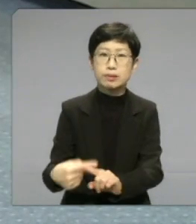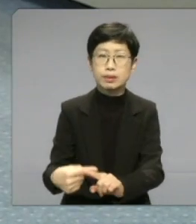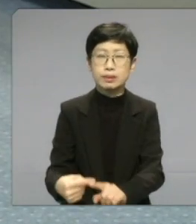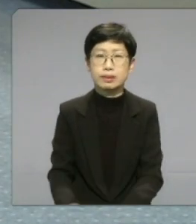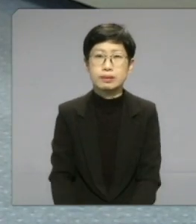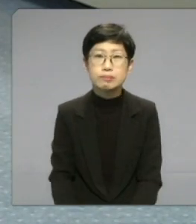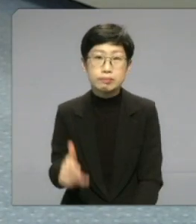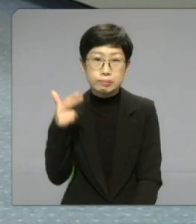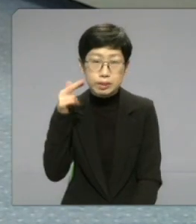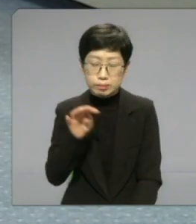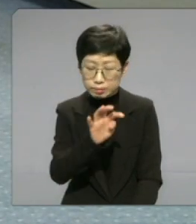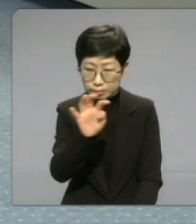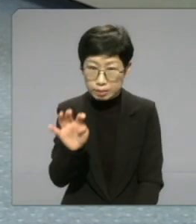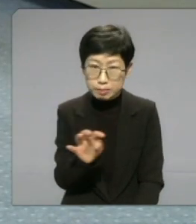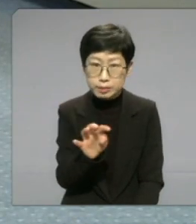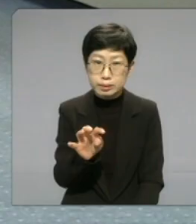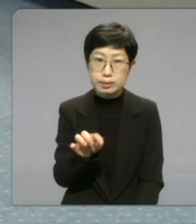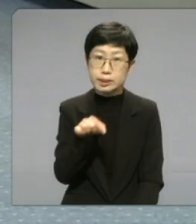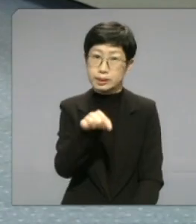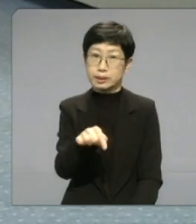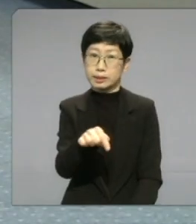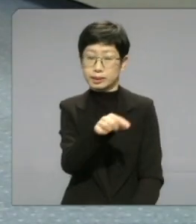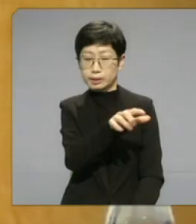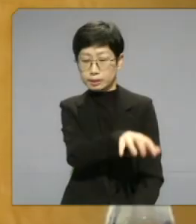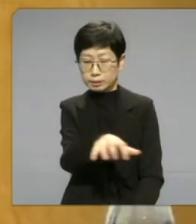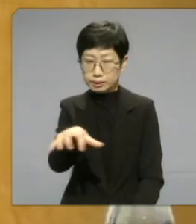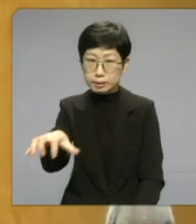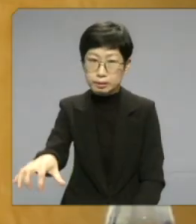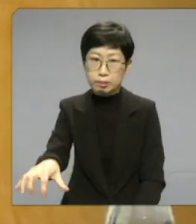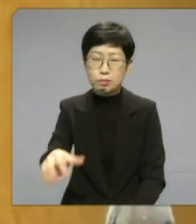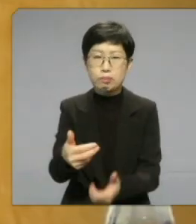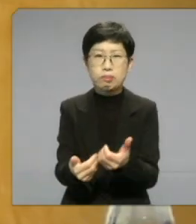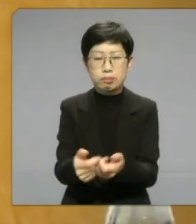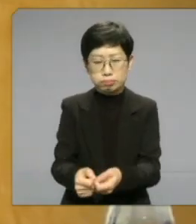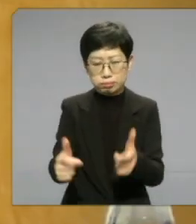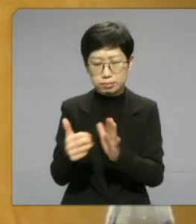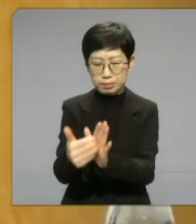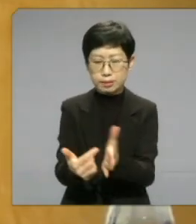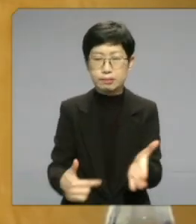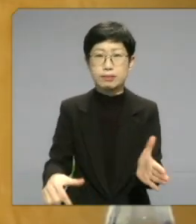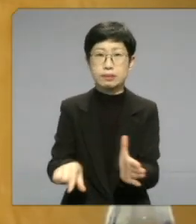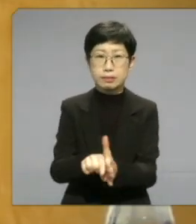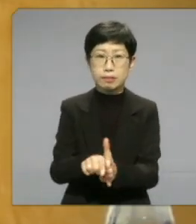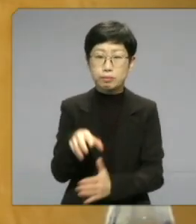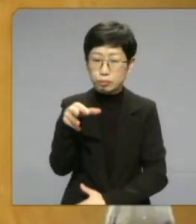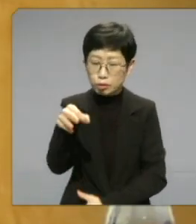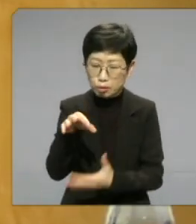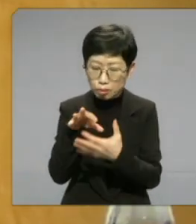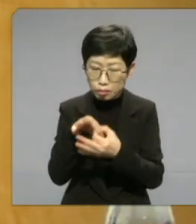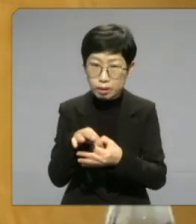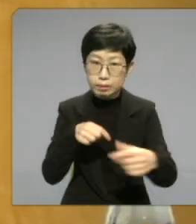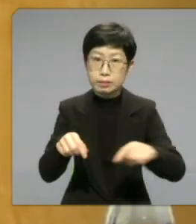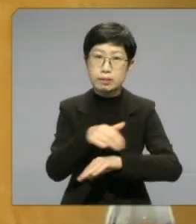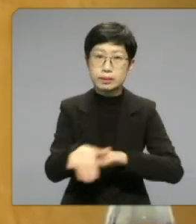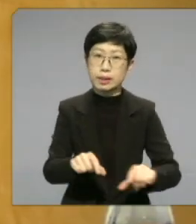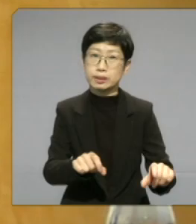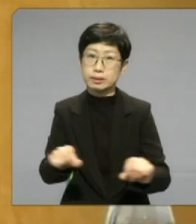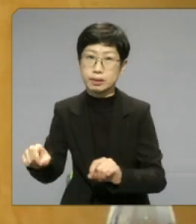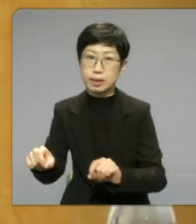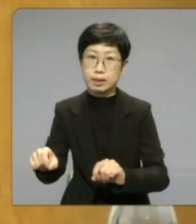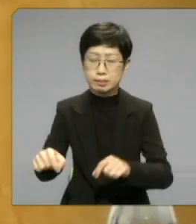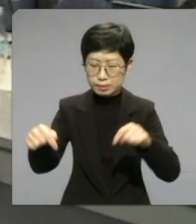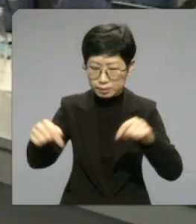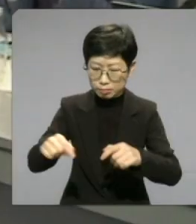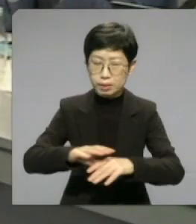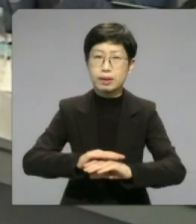유럽연합과 미국 등은 발칸반도의 긴장이 커지는 것을 막기 위해 통화정책 연기와 협의를 통한